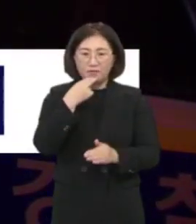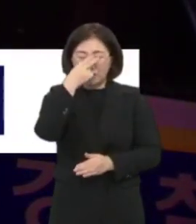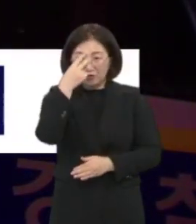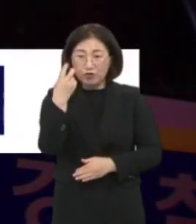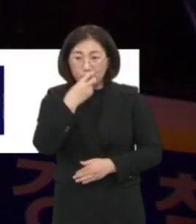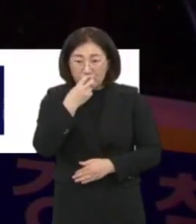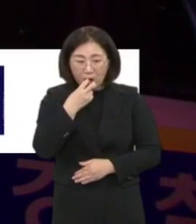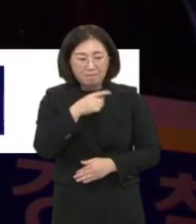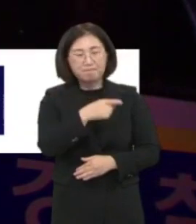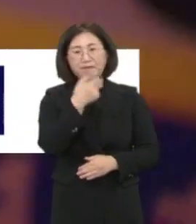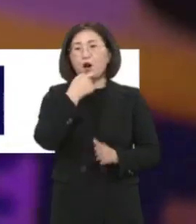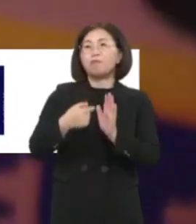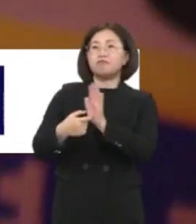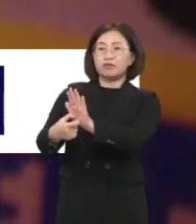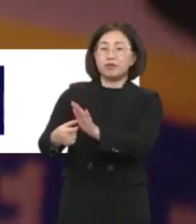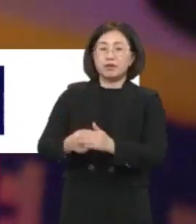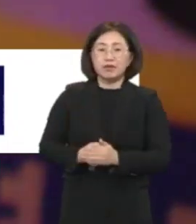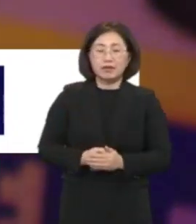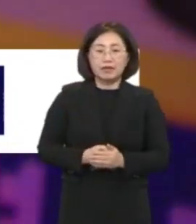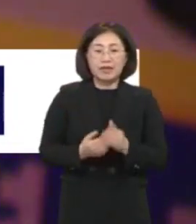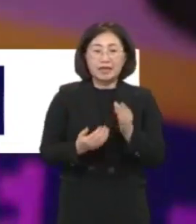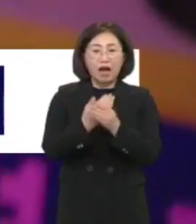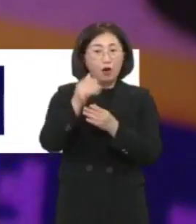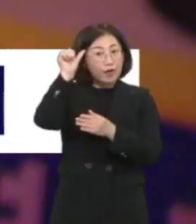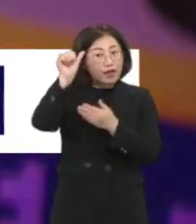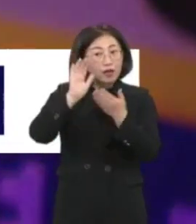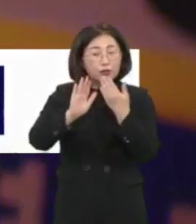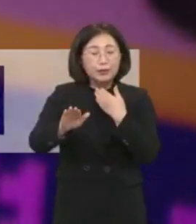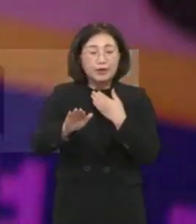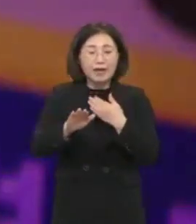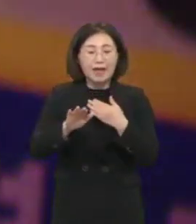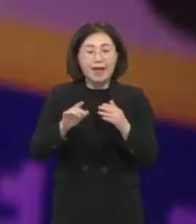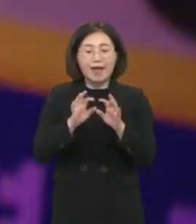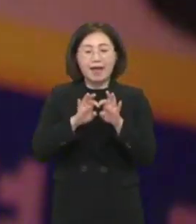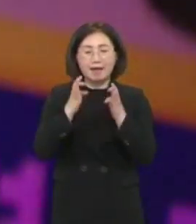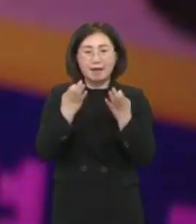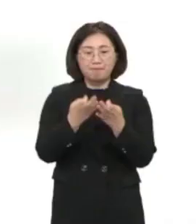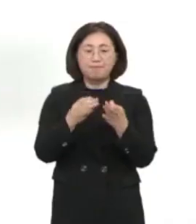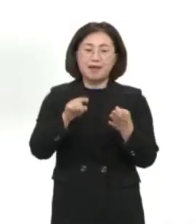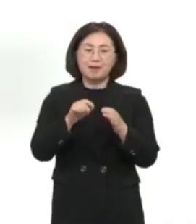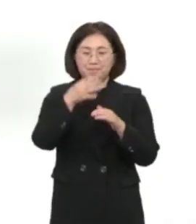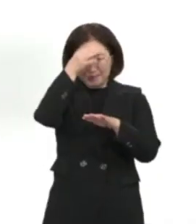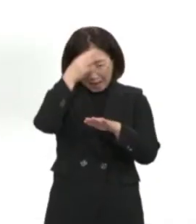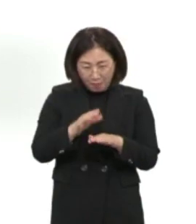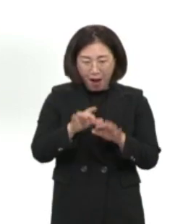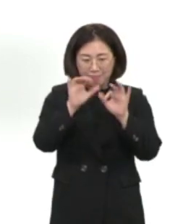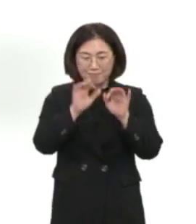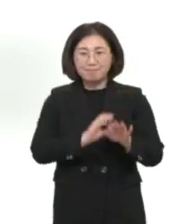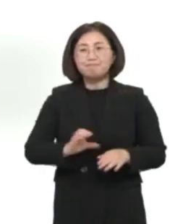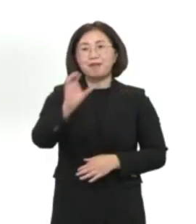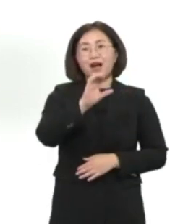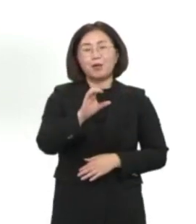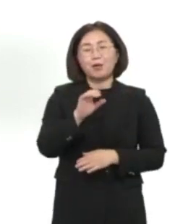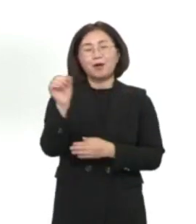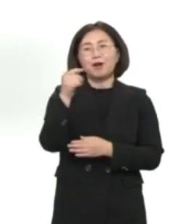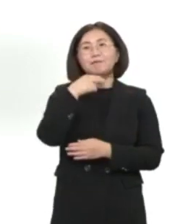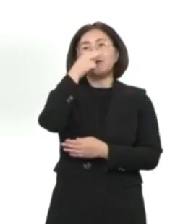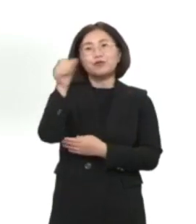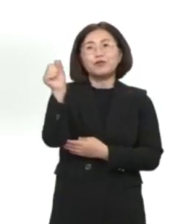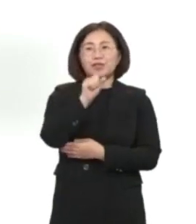혐의를 받고 있습니다. 지 의원은 사건 닷새 만에 자신의 SNS를 통해 사과문을 내고 음주운전 사실을